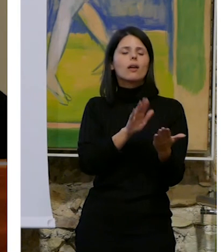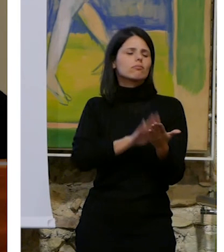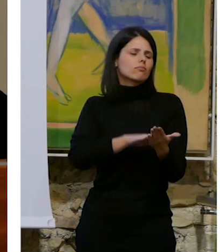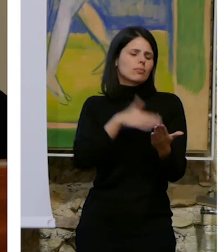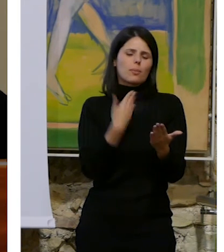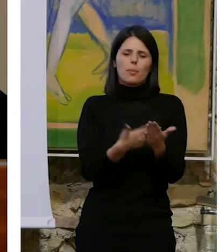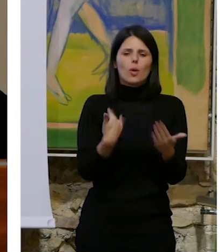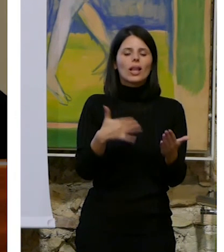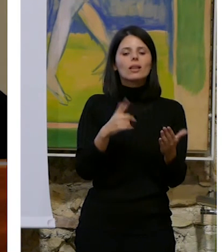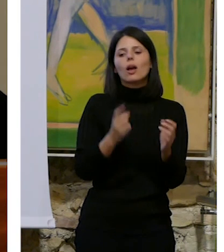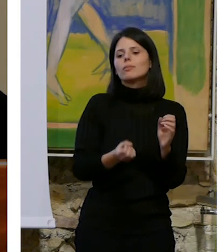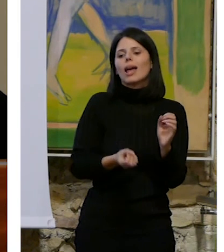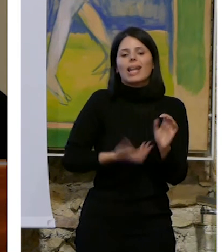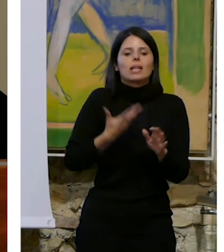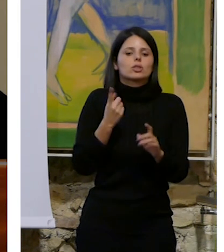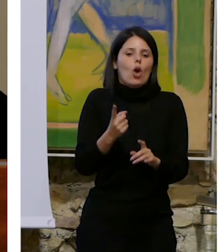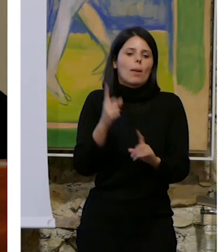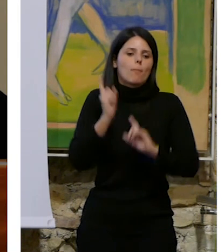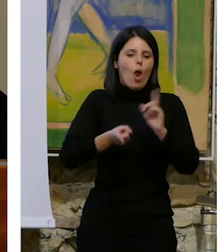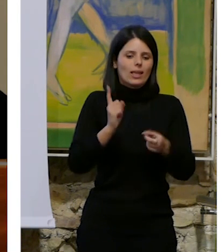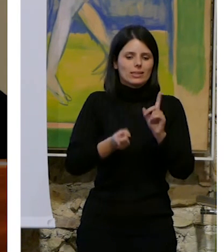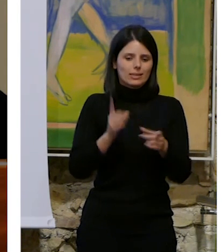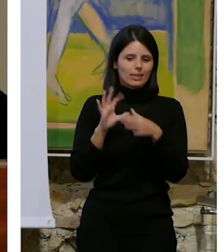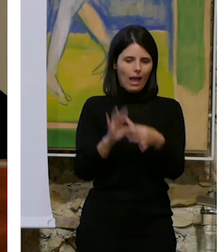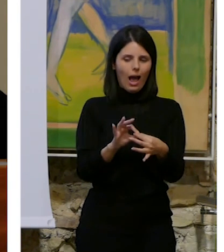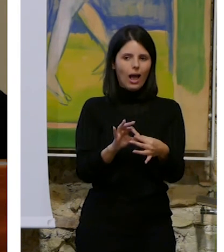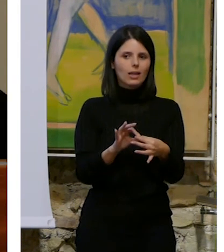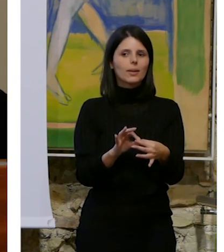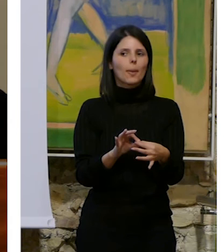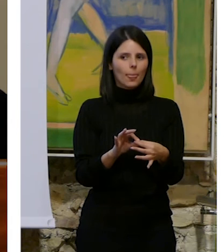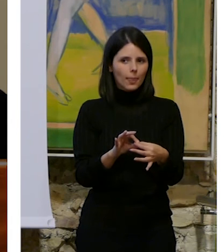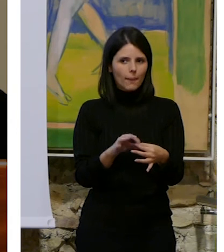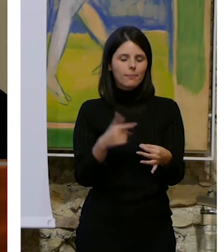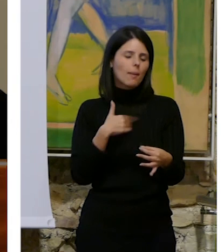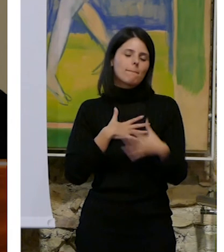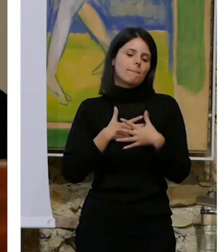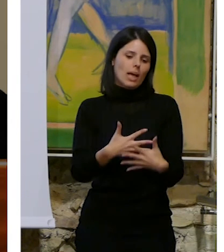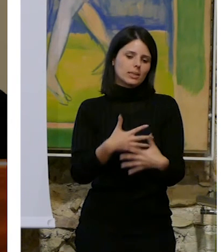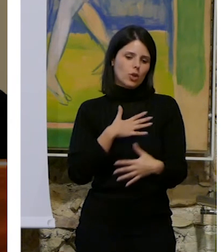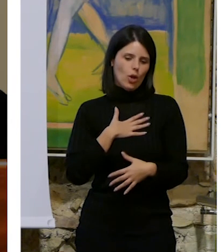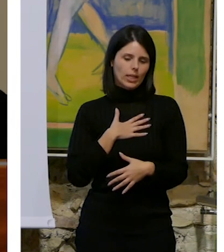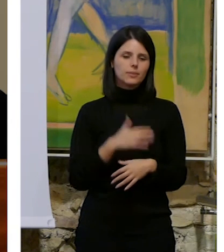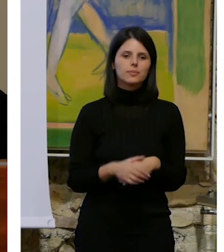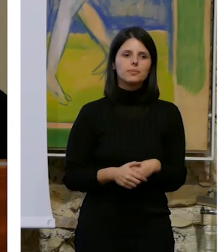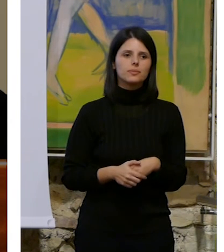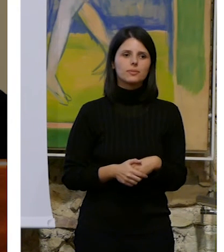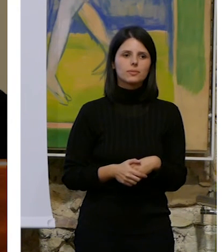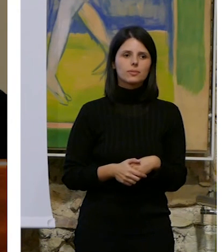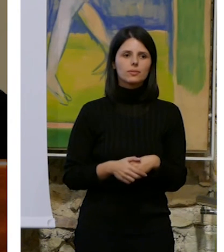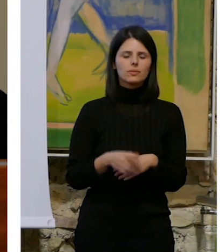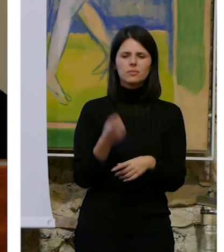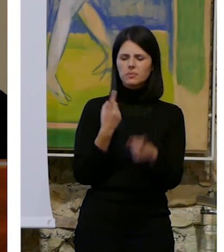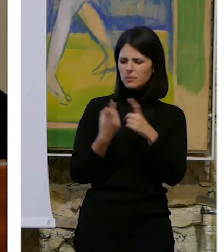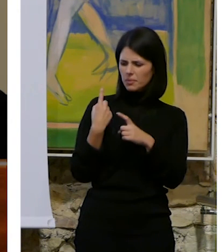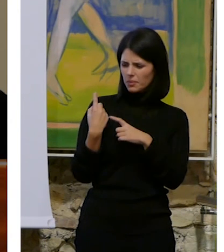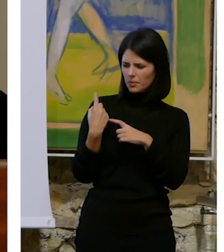si pose. Scusate, è una lezione politica che vi faccio, non ero venuto qua per quello, ma mi è scappata, è una mia passione. Questa cosa è avvenuta